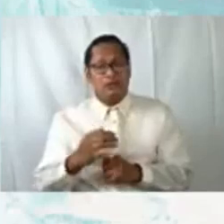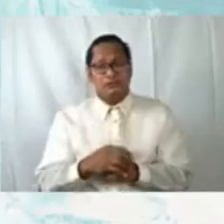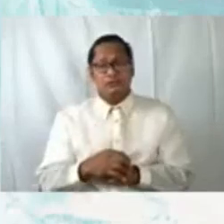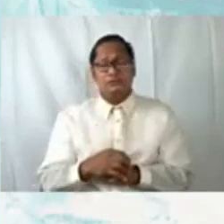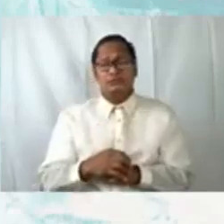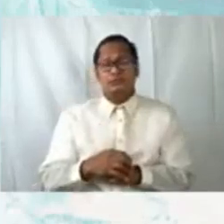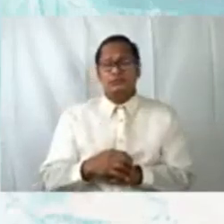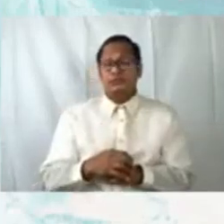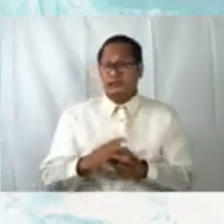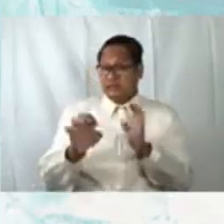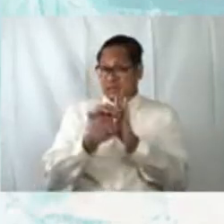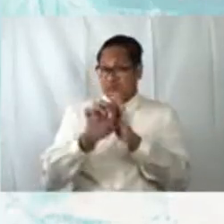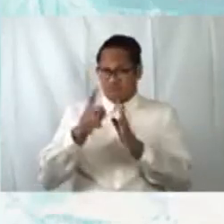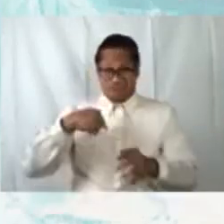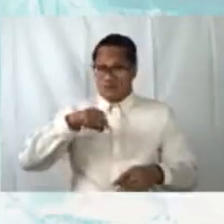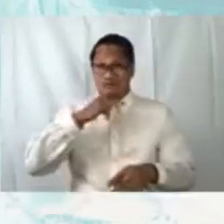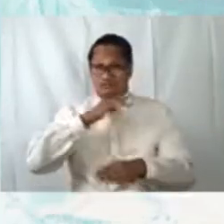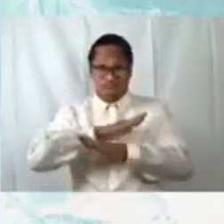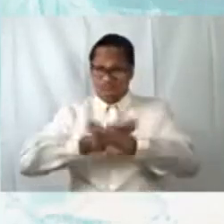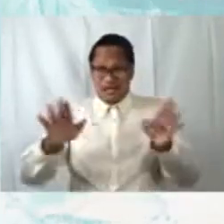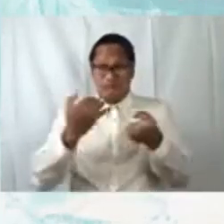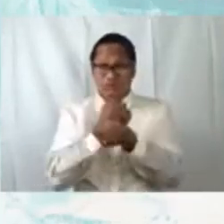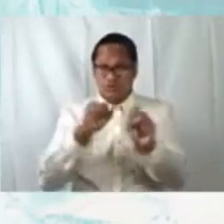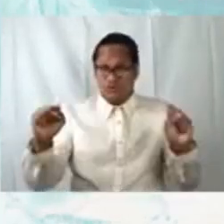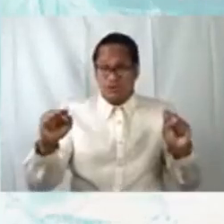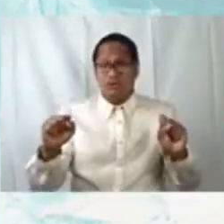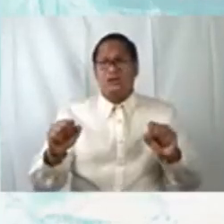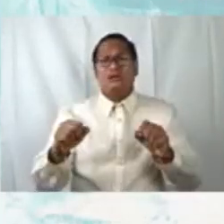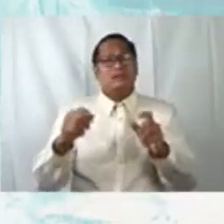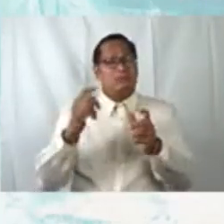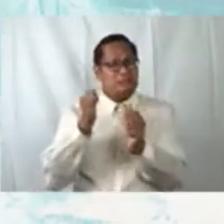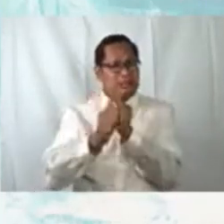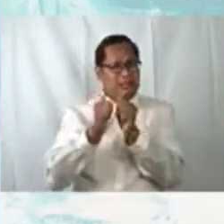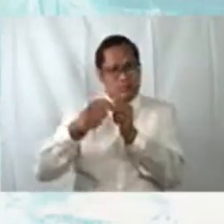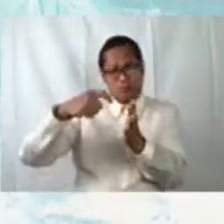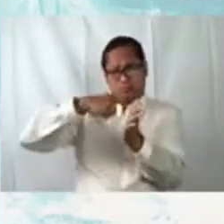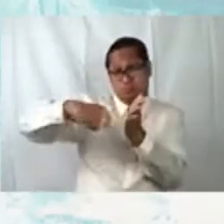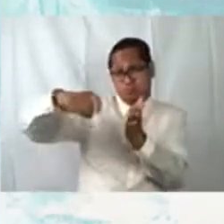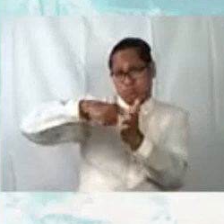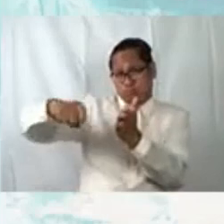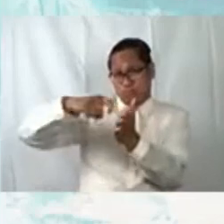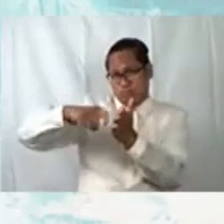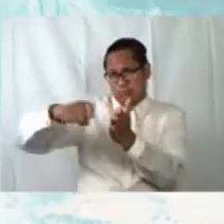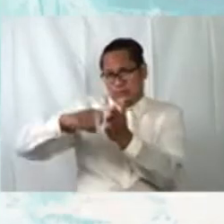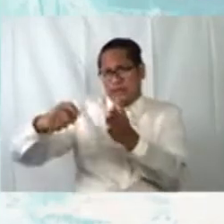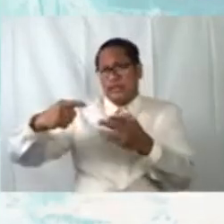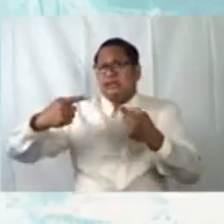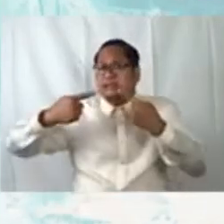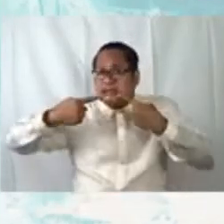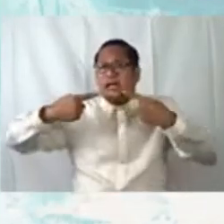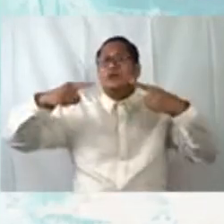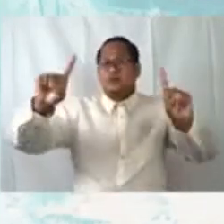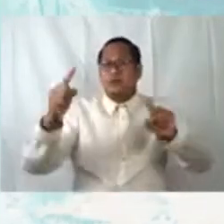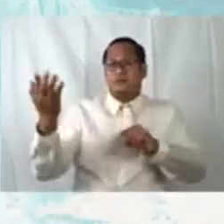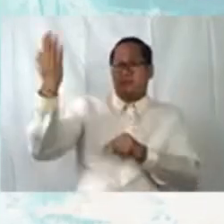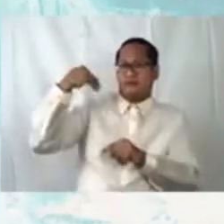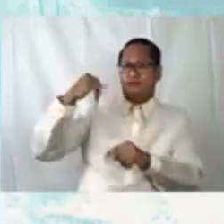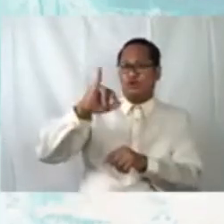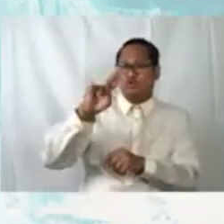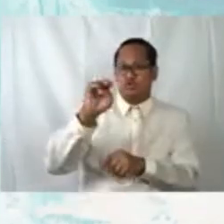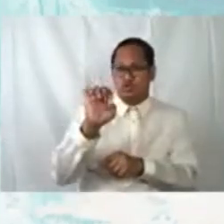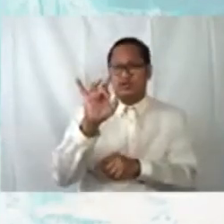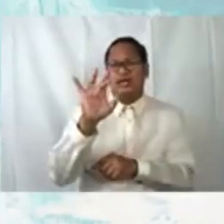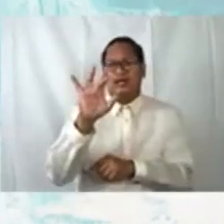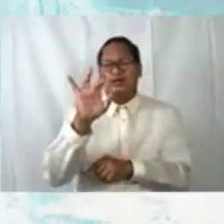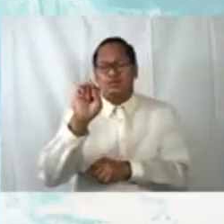Sapagkat kung hindi tayo malaya, ay parang dinuraan natin ang tagumpay ng bayan noong June 12,